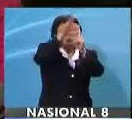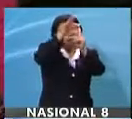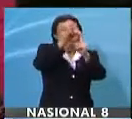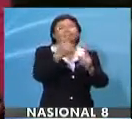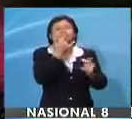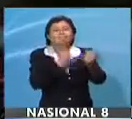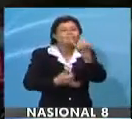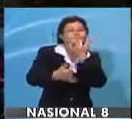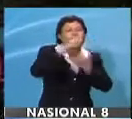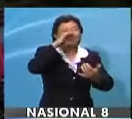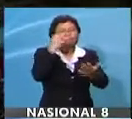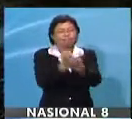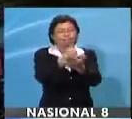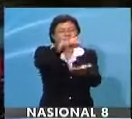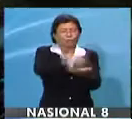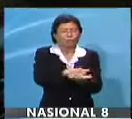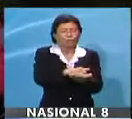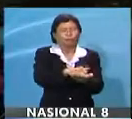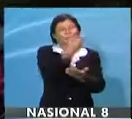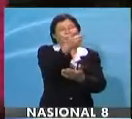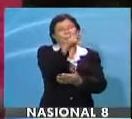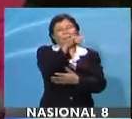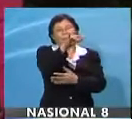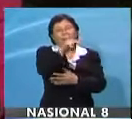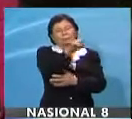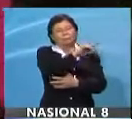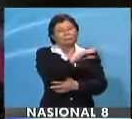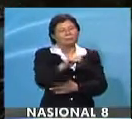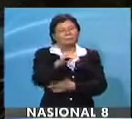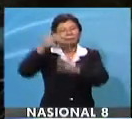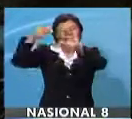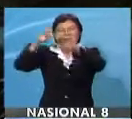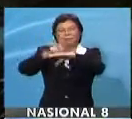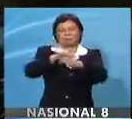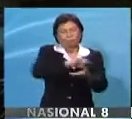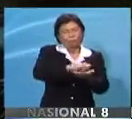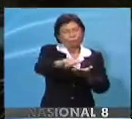kesalahan jenayah berkenaan. Hani Muhili dan Zamzi Othman, New York.